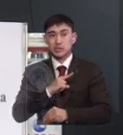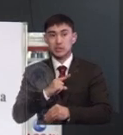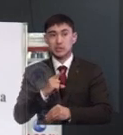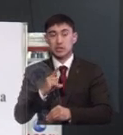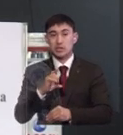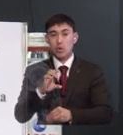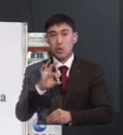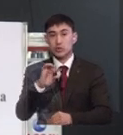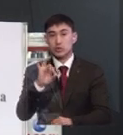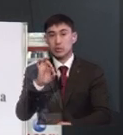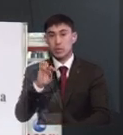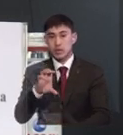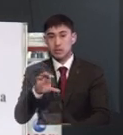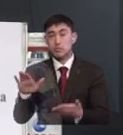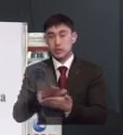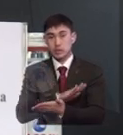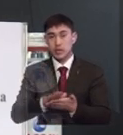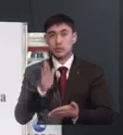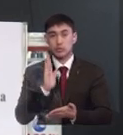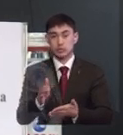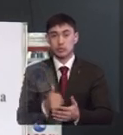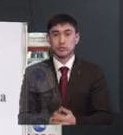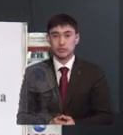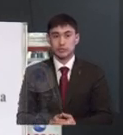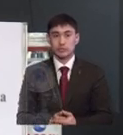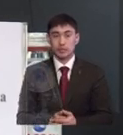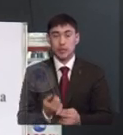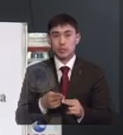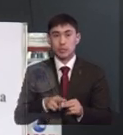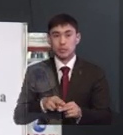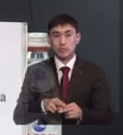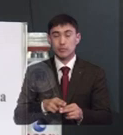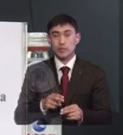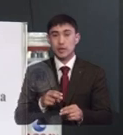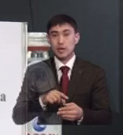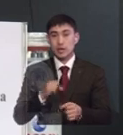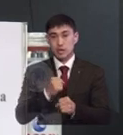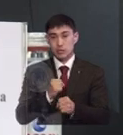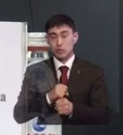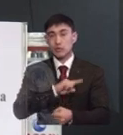бесплатно по гарантированно объёму бесплатной медицинской помощи Поэтому если это проработает